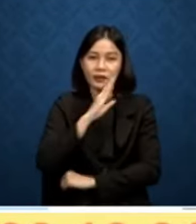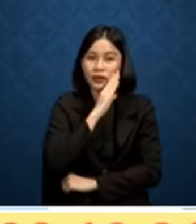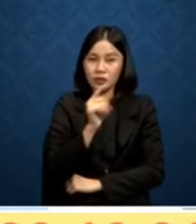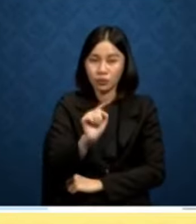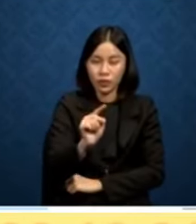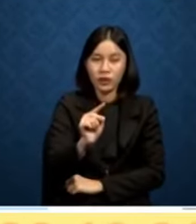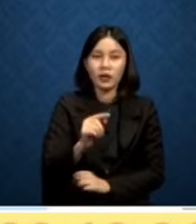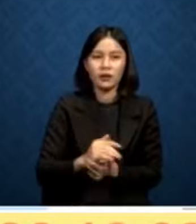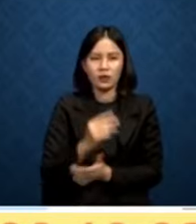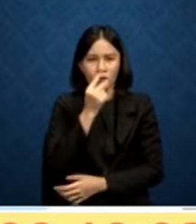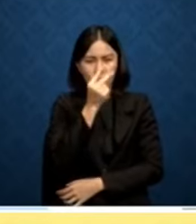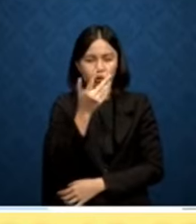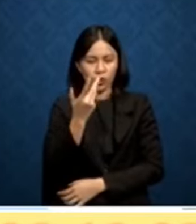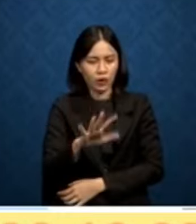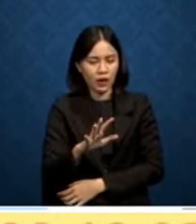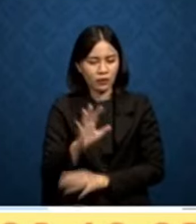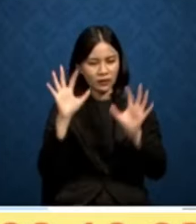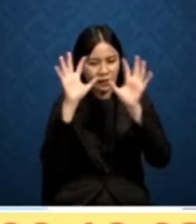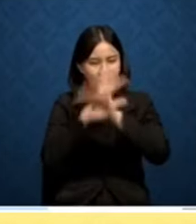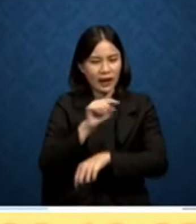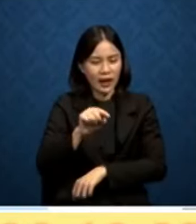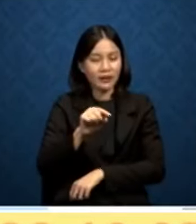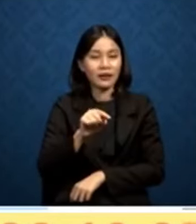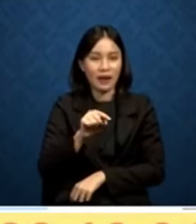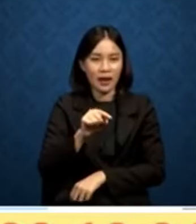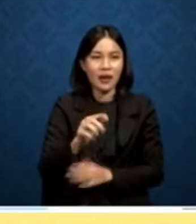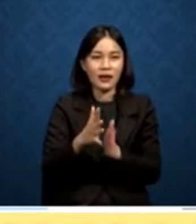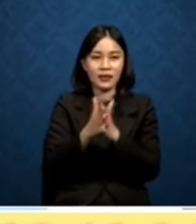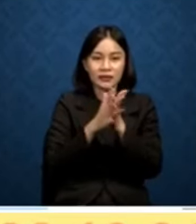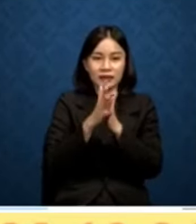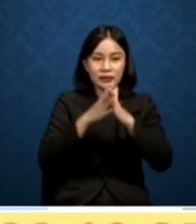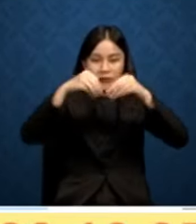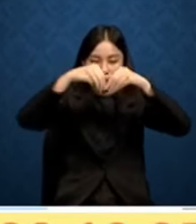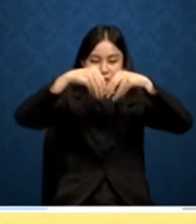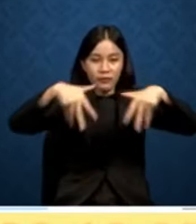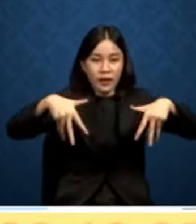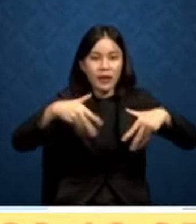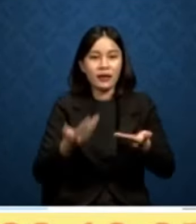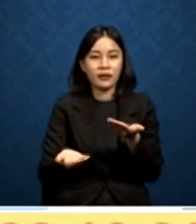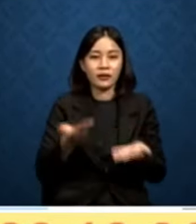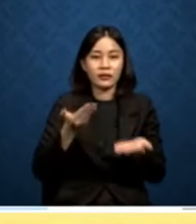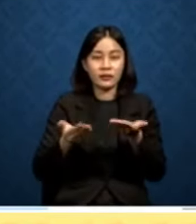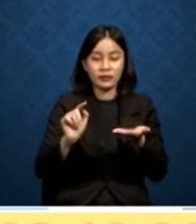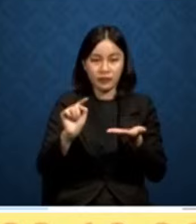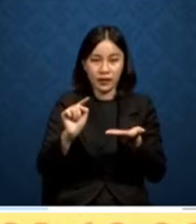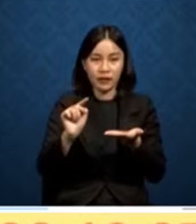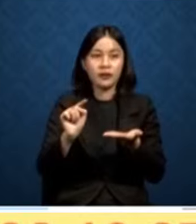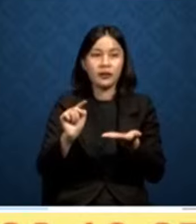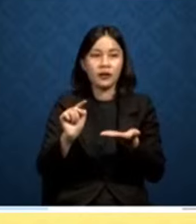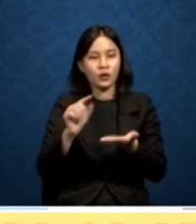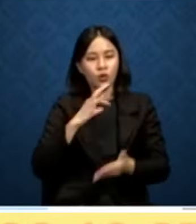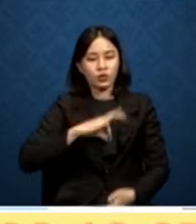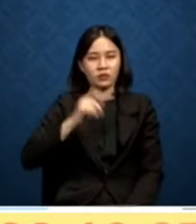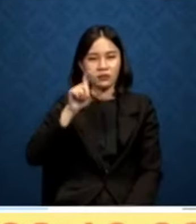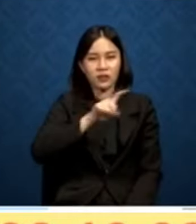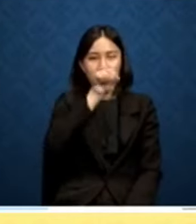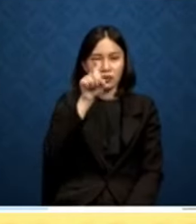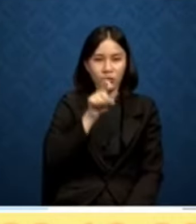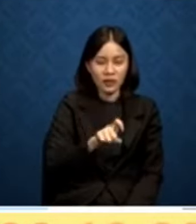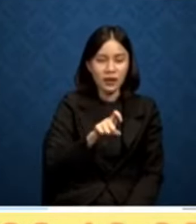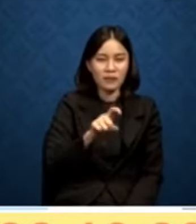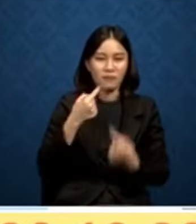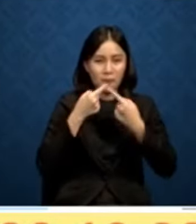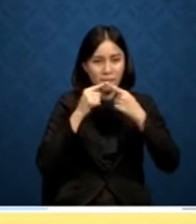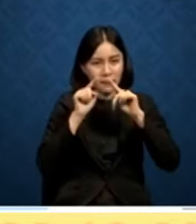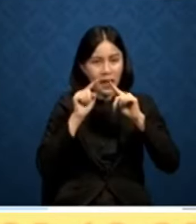ามันดูแล้วเข้าขายที่จะเป็น share lootso หรอว่ computation น่าสงสัยเขาก็จะ